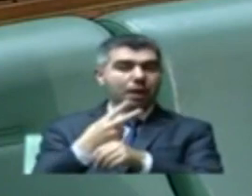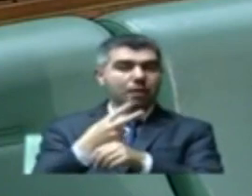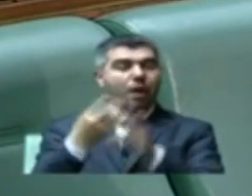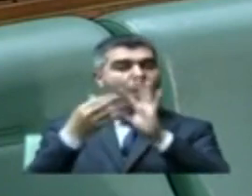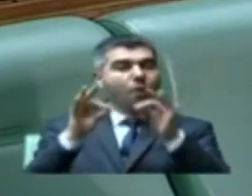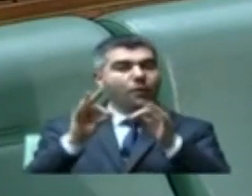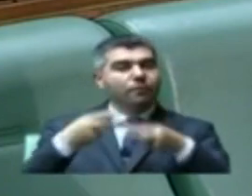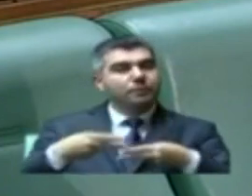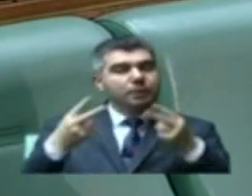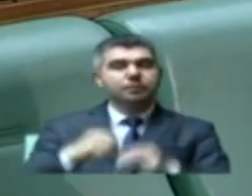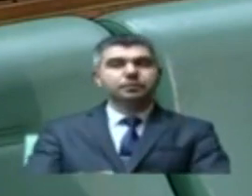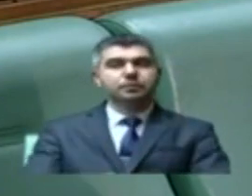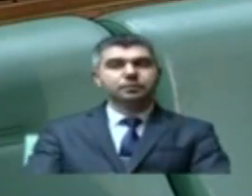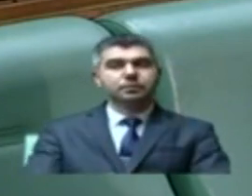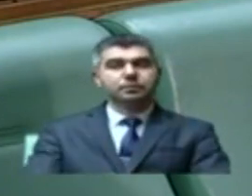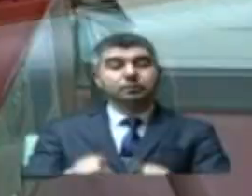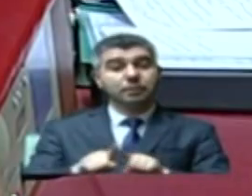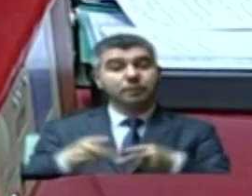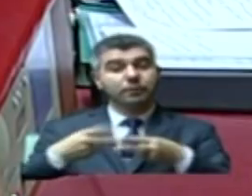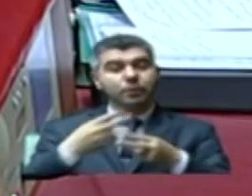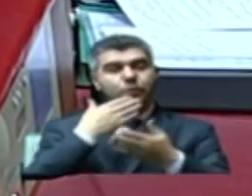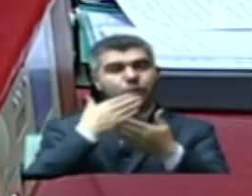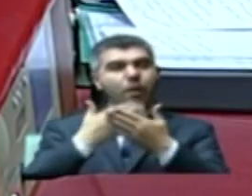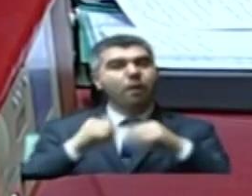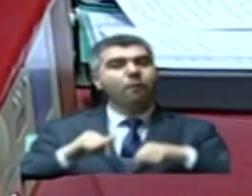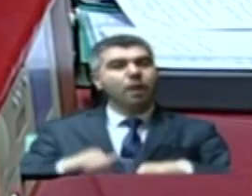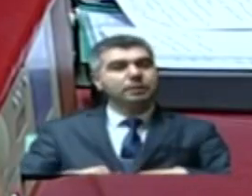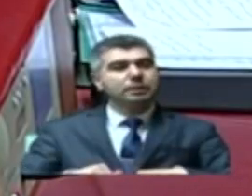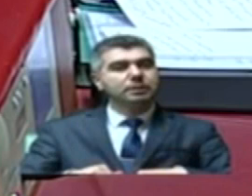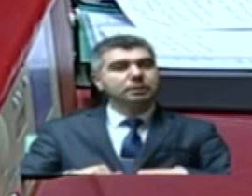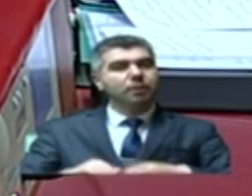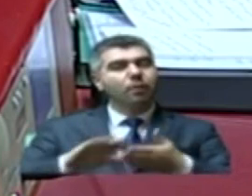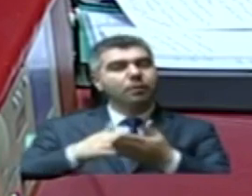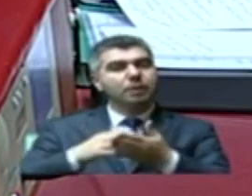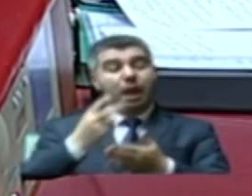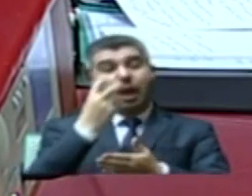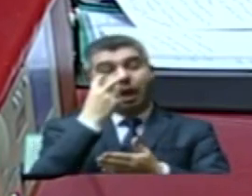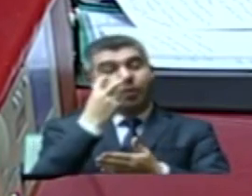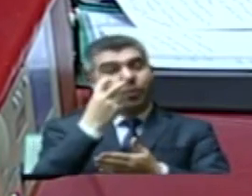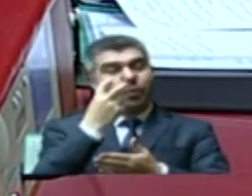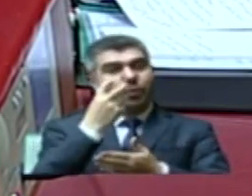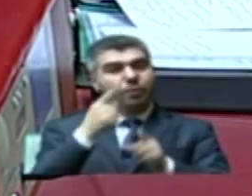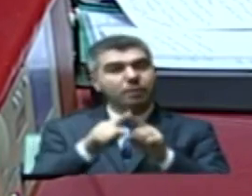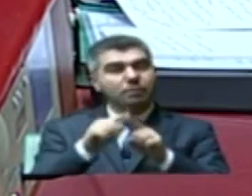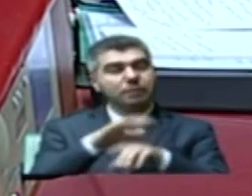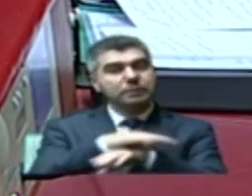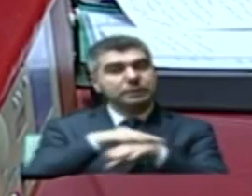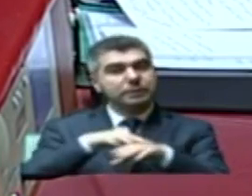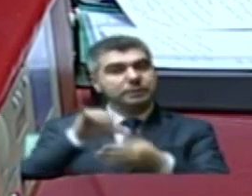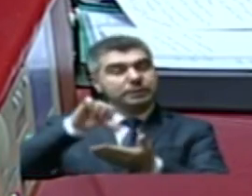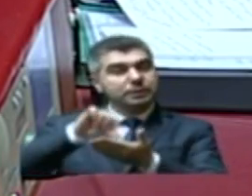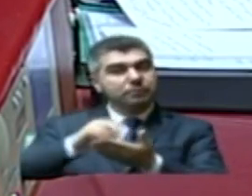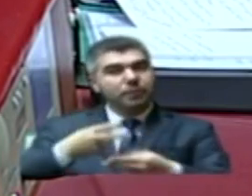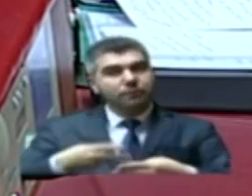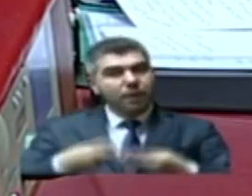الوزيرة، واللي بداية هذه الحملة نشكر السيدة الوزيرة بدأتها من جهة العيون الساقية الحمراء، واللي